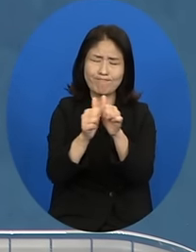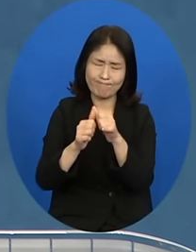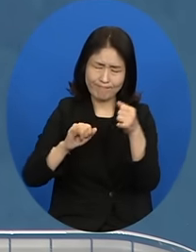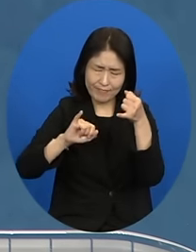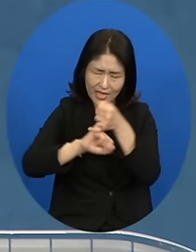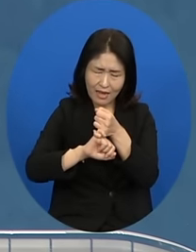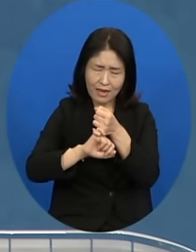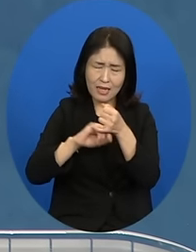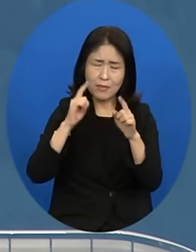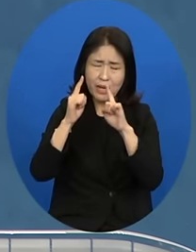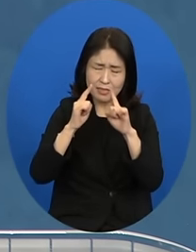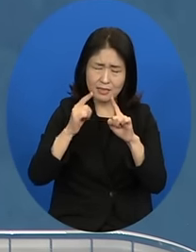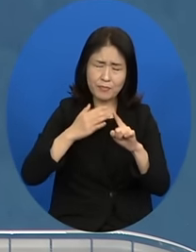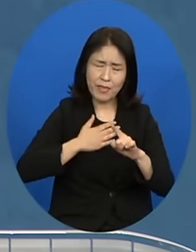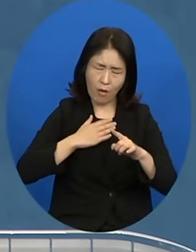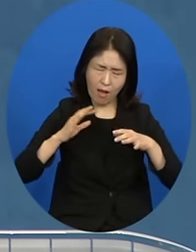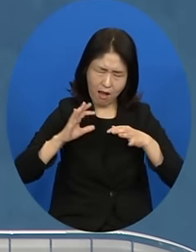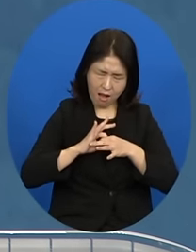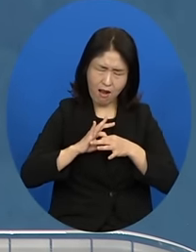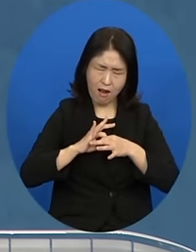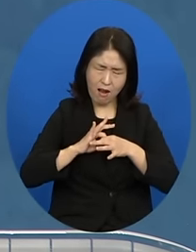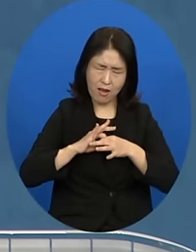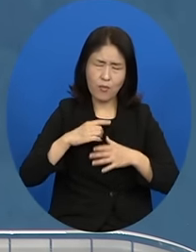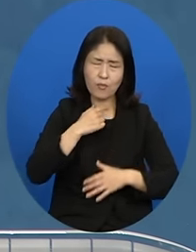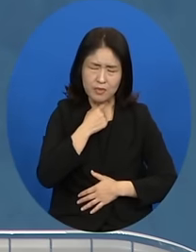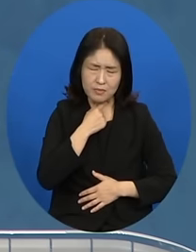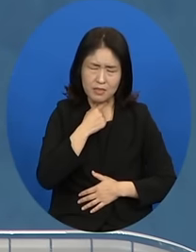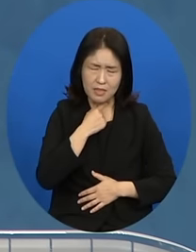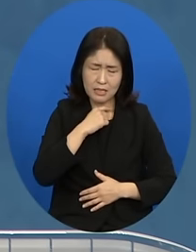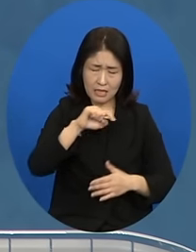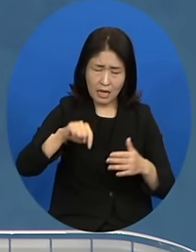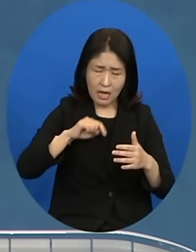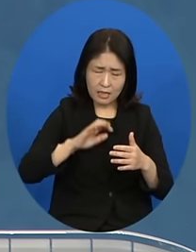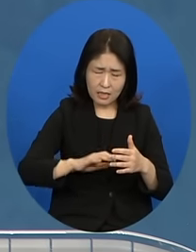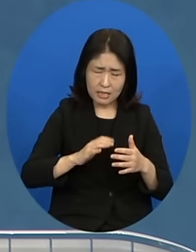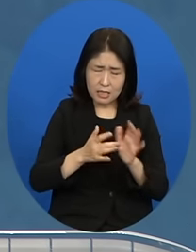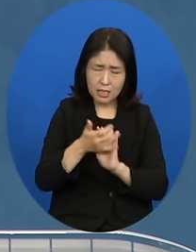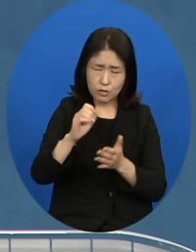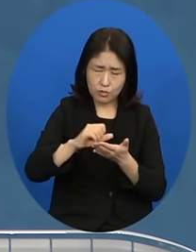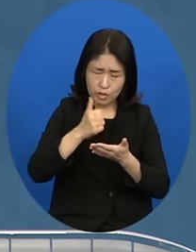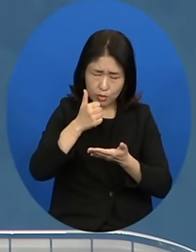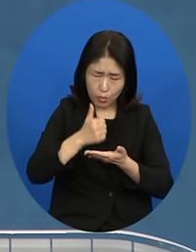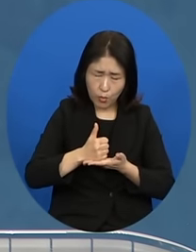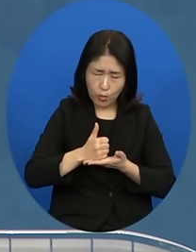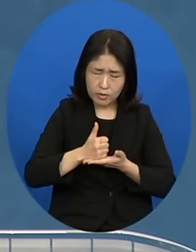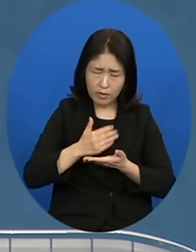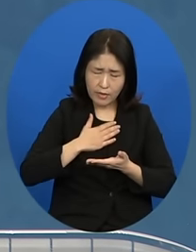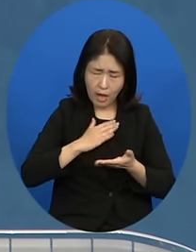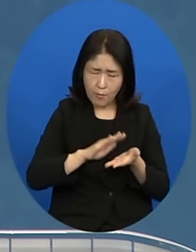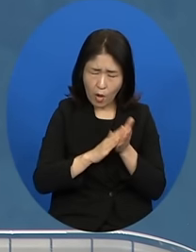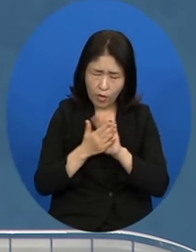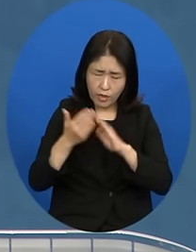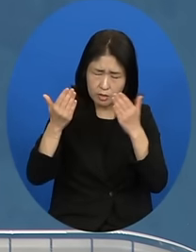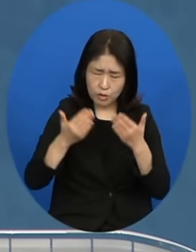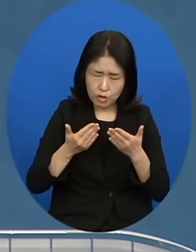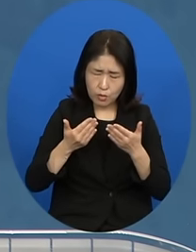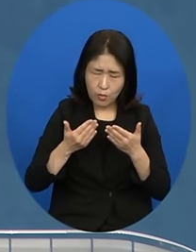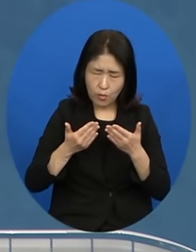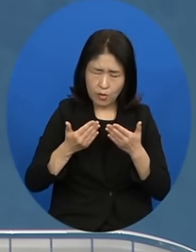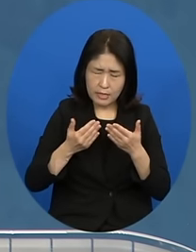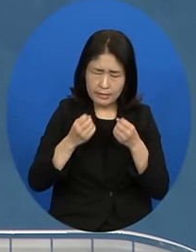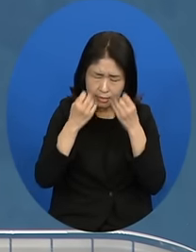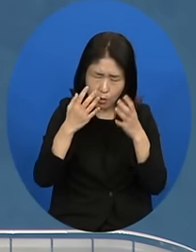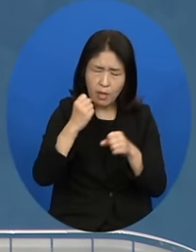말씀이 내 말씀 되게 하여 주시기를 원합니다. 내 안에 계신 주 예수님께서 나를 바꾸시고 다듬으시고 세우시는